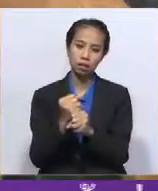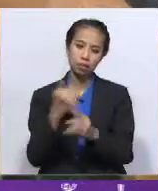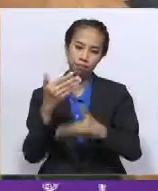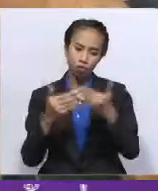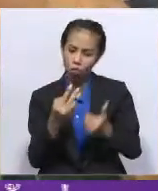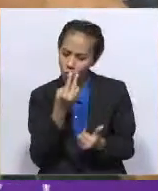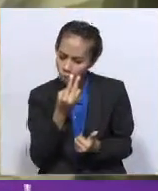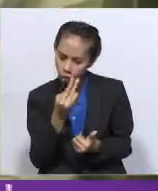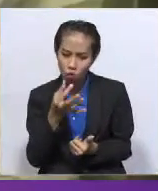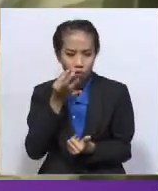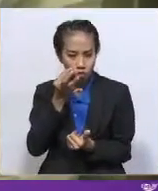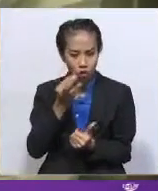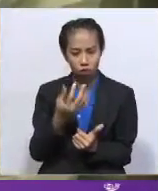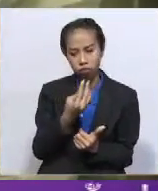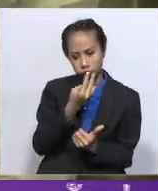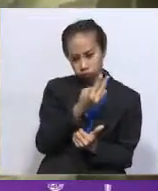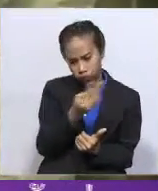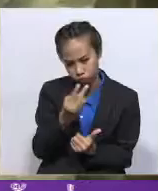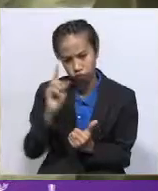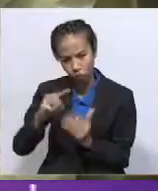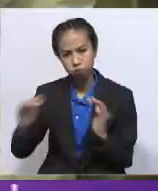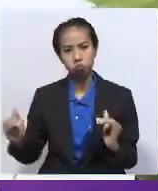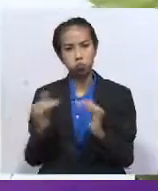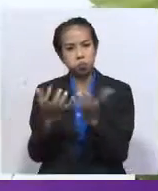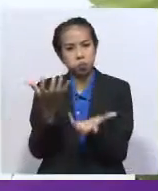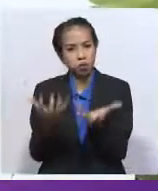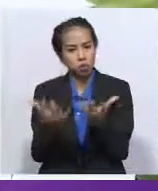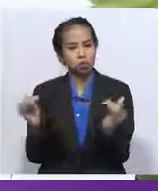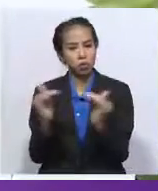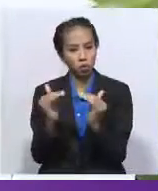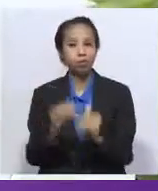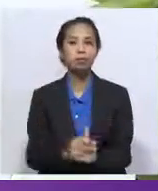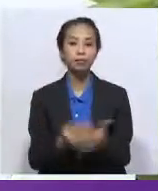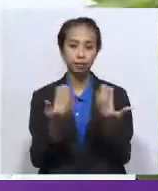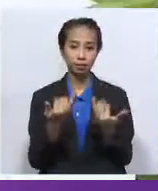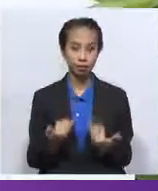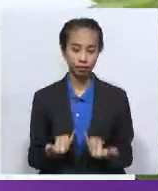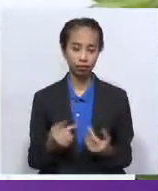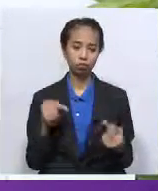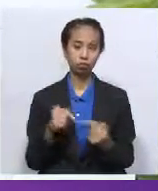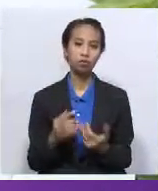ามคดีอย่างต่อเนื่องจนกว่าจะได้รับความเป็นธรรมค่ะค่ะและนี่ก็เป็นความ